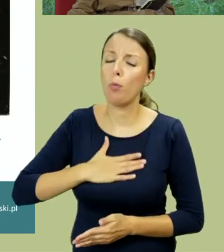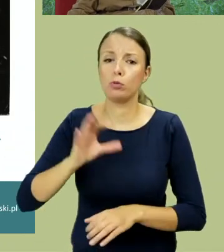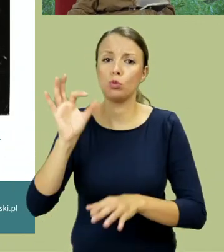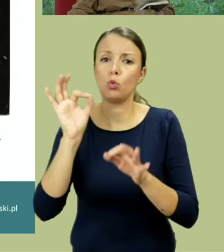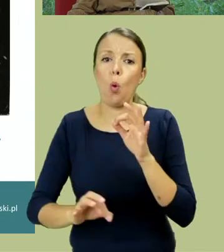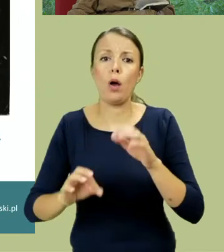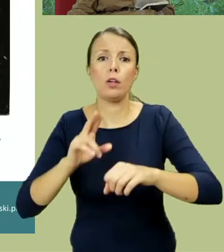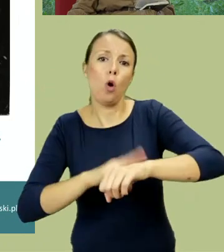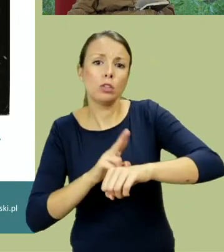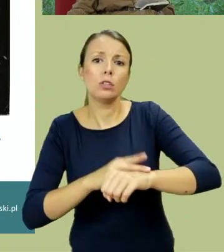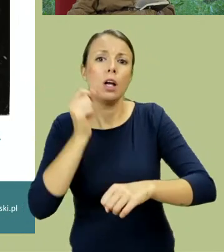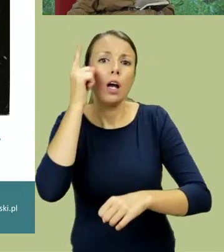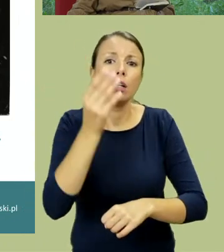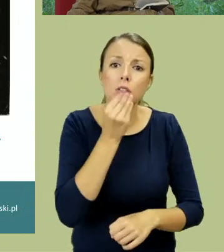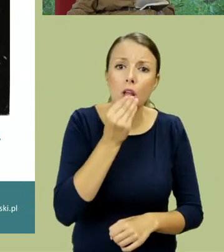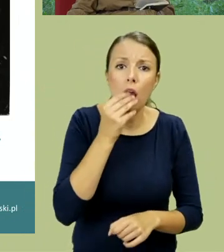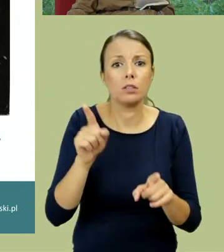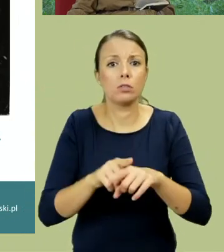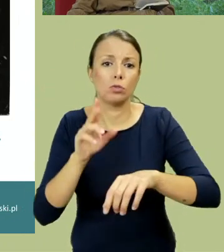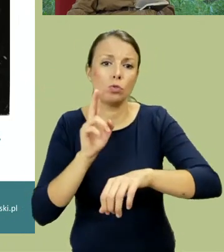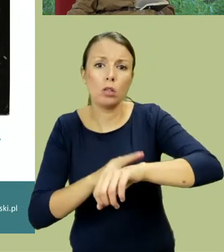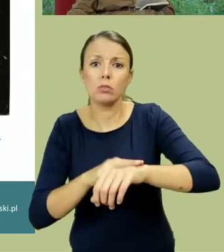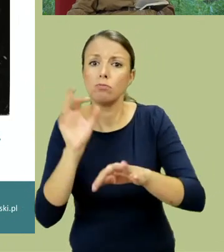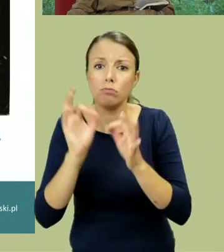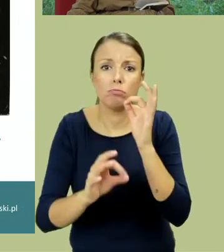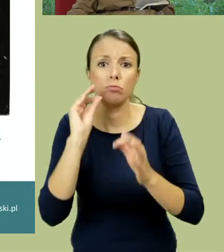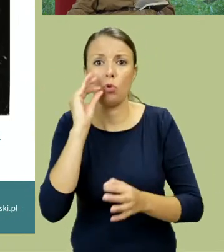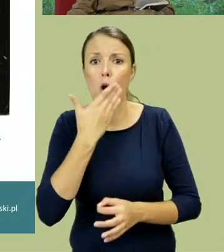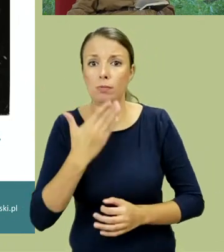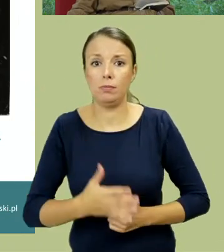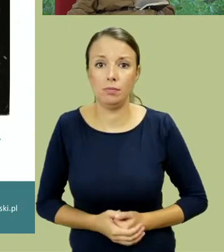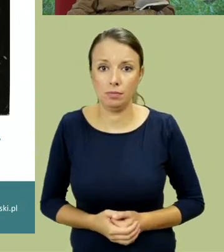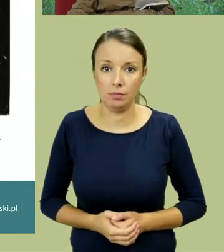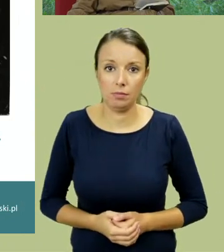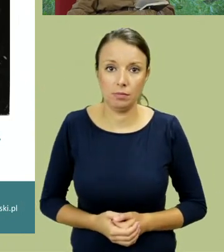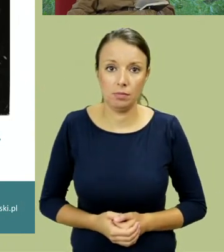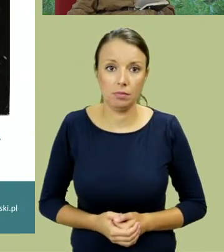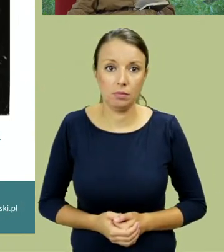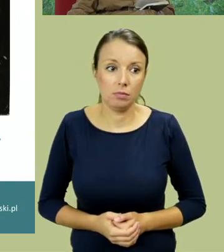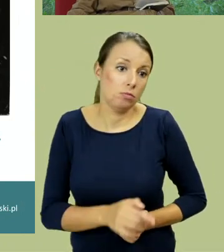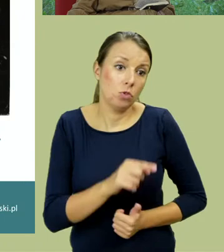o konkretnej porze obiad. I ona tego